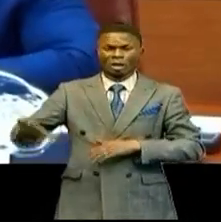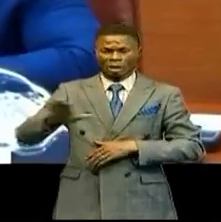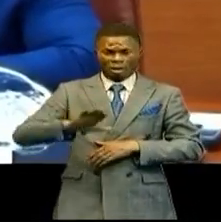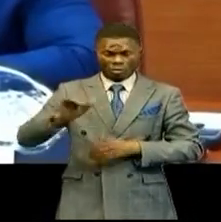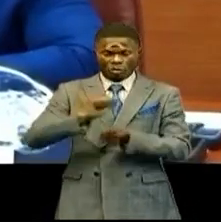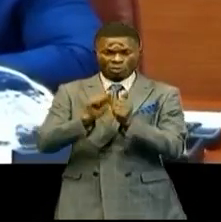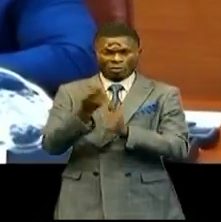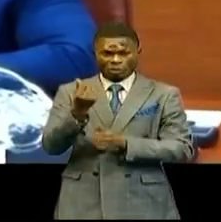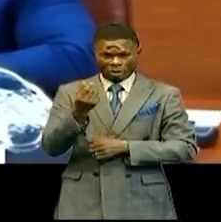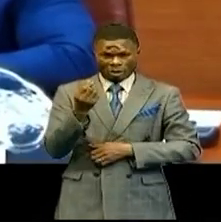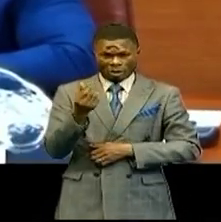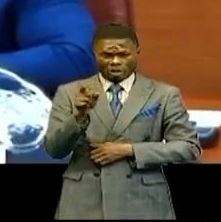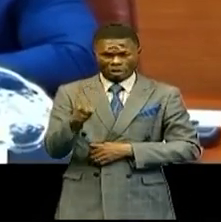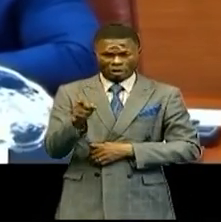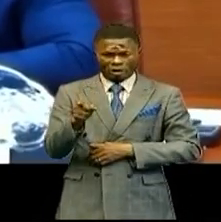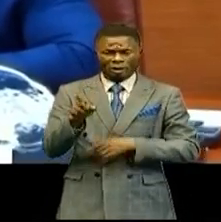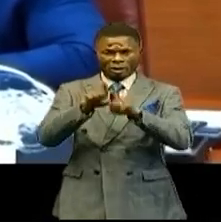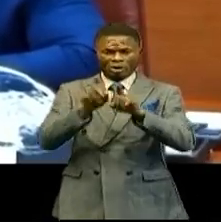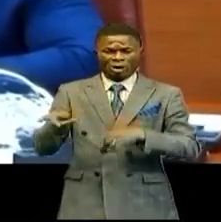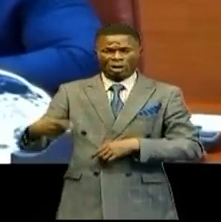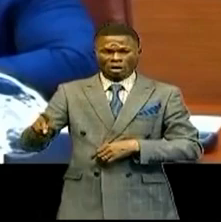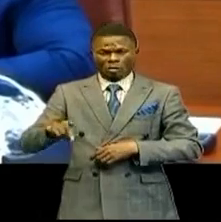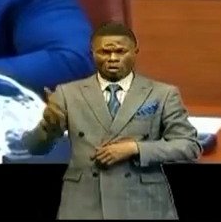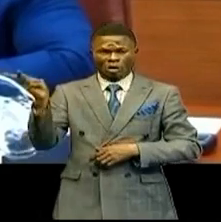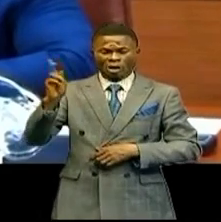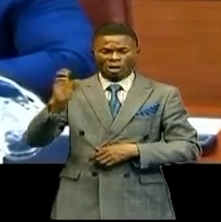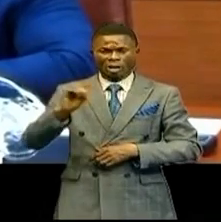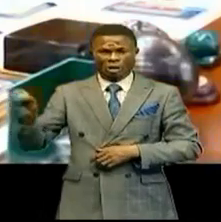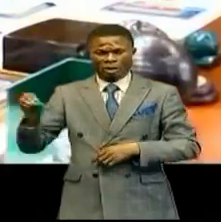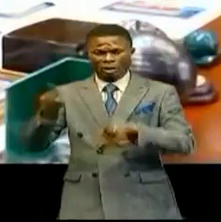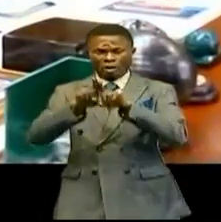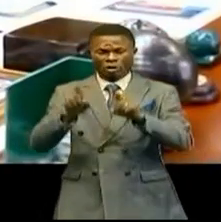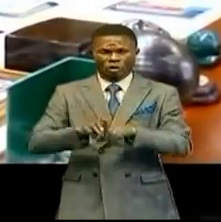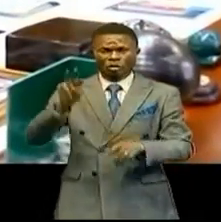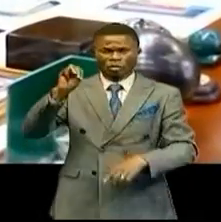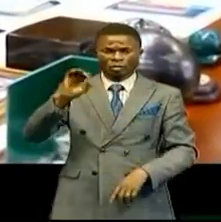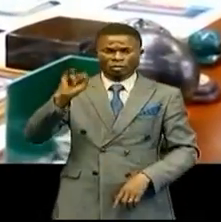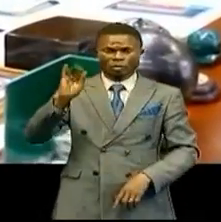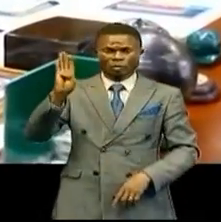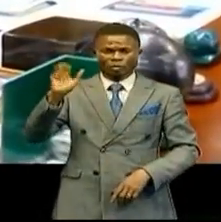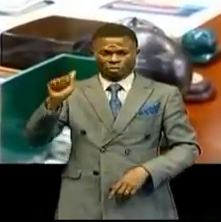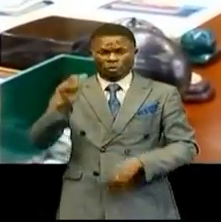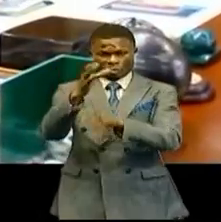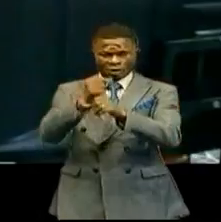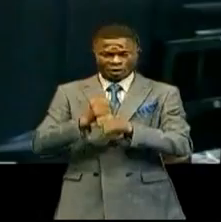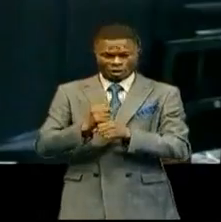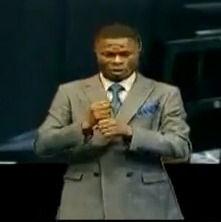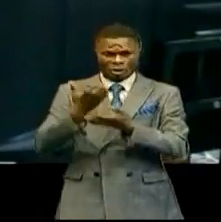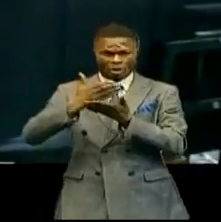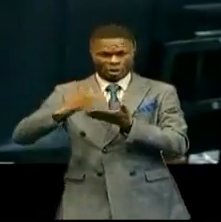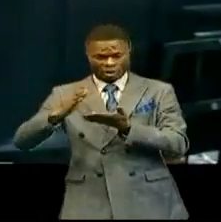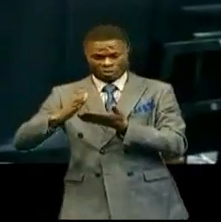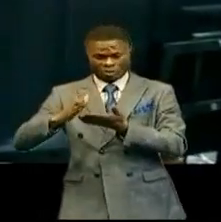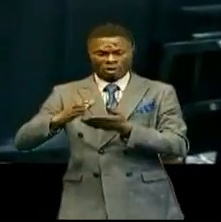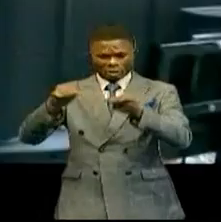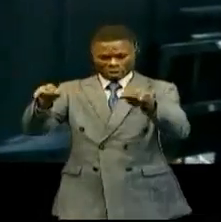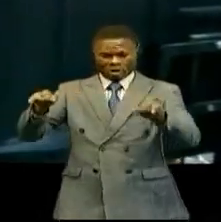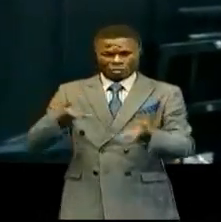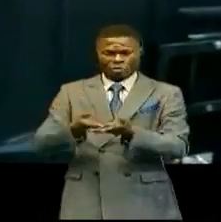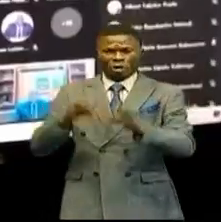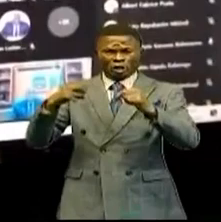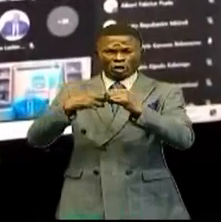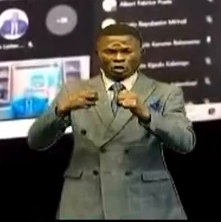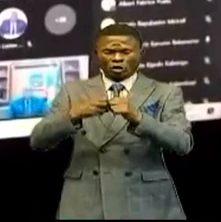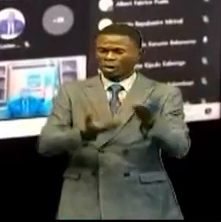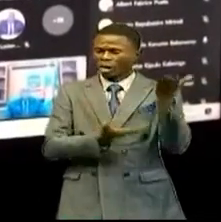financements, aussi bien pour la province du Kassai oriental que pour l'AMIBA, qui bénéficiera d'une partie de cette énergie nécessaire